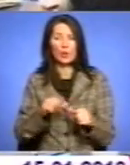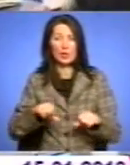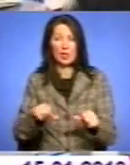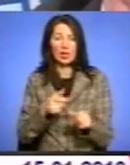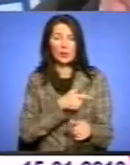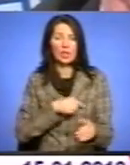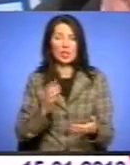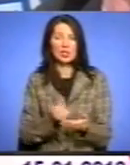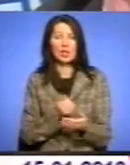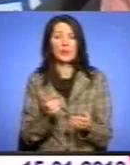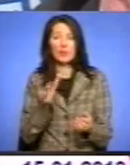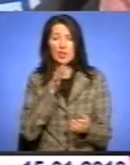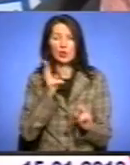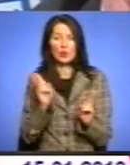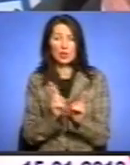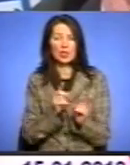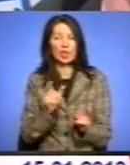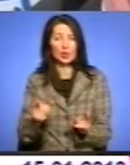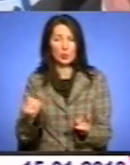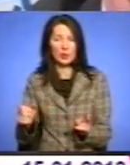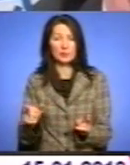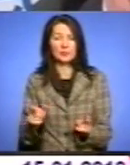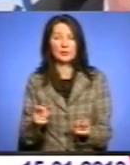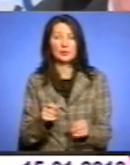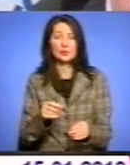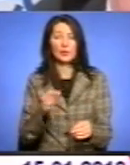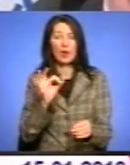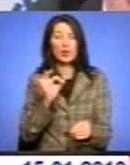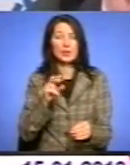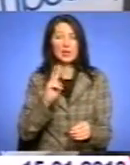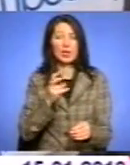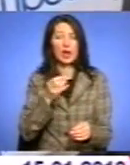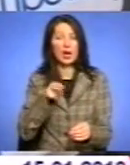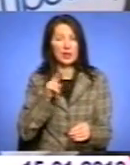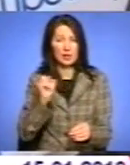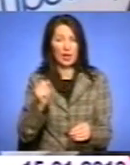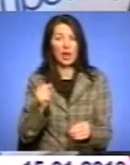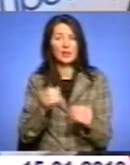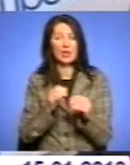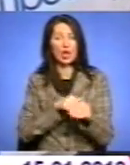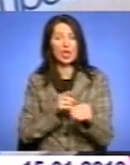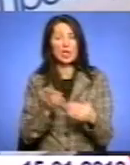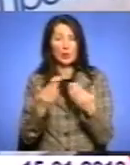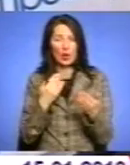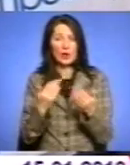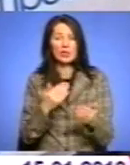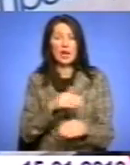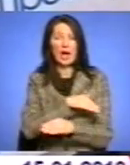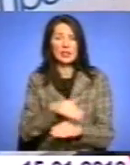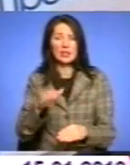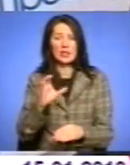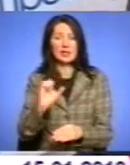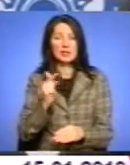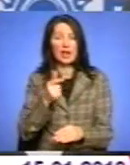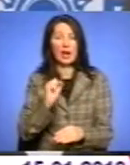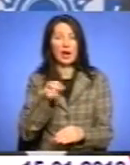з виборцями. У четвер з 10-ї години Олексій Кайда спілкуватиметься з громадою у своїй приймальні за адресою Сагайдачного, 10.